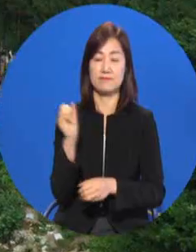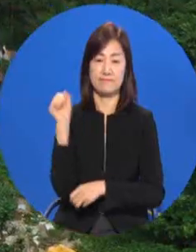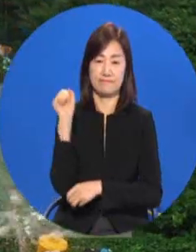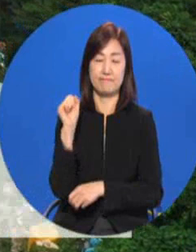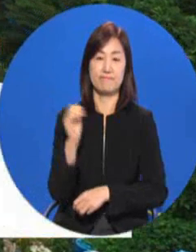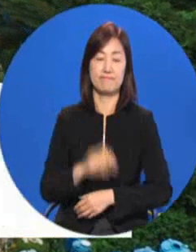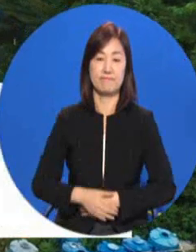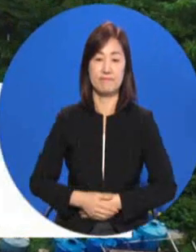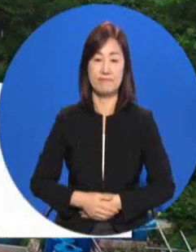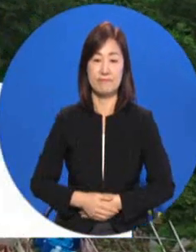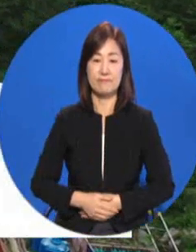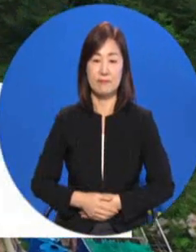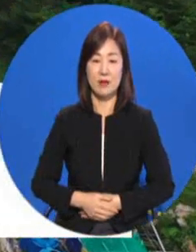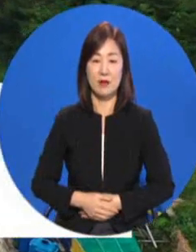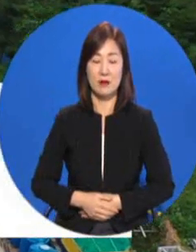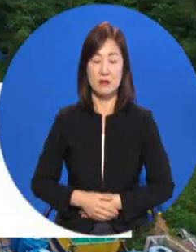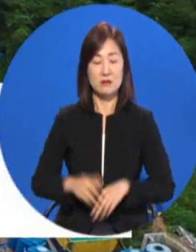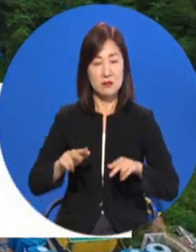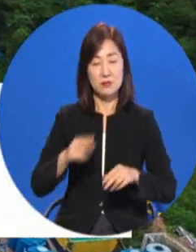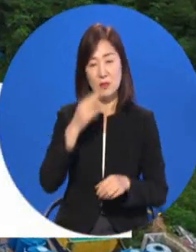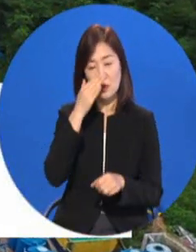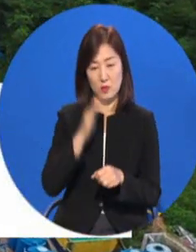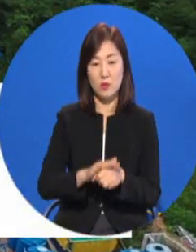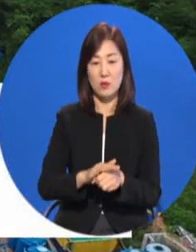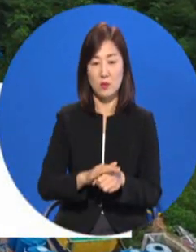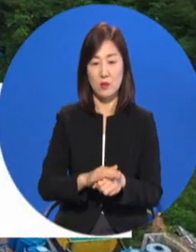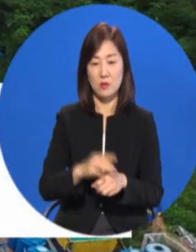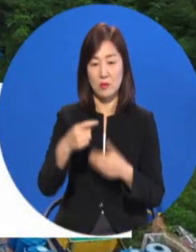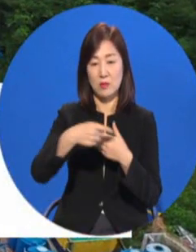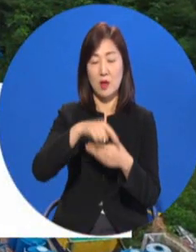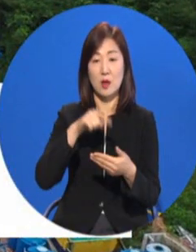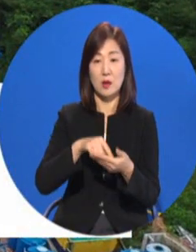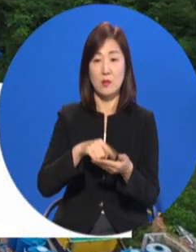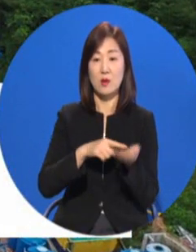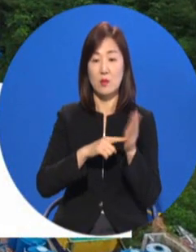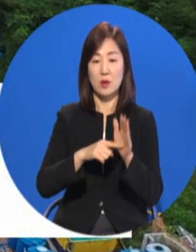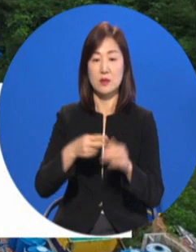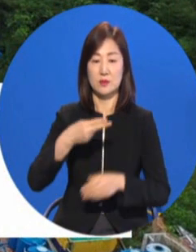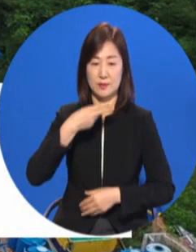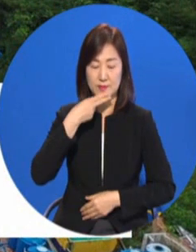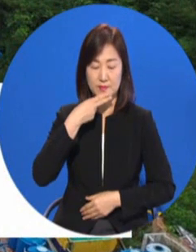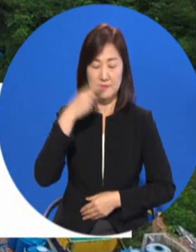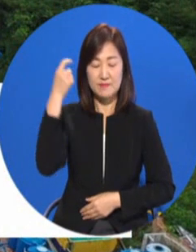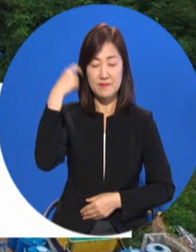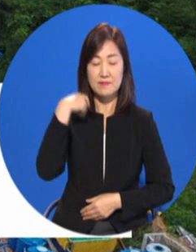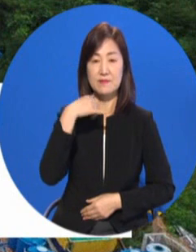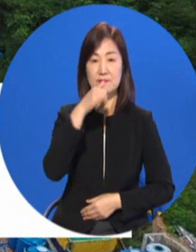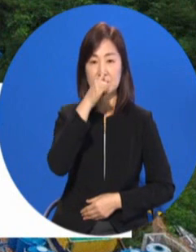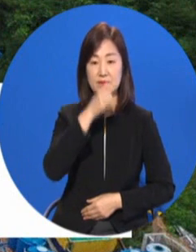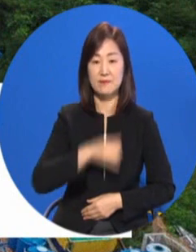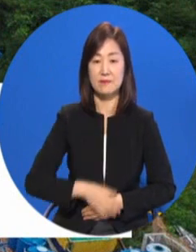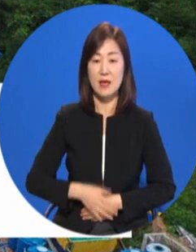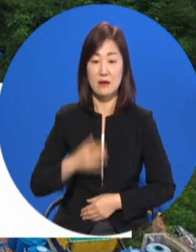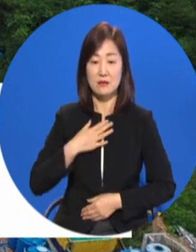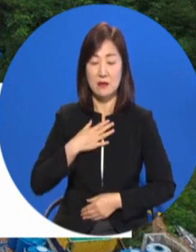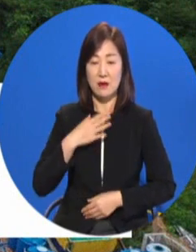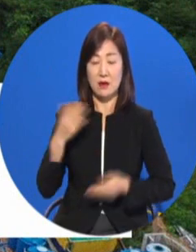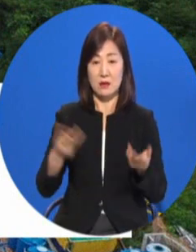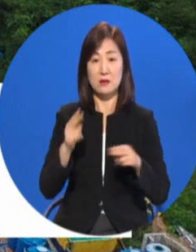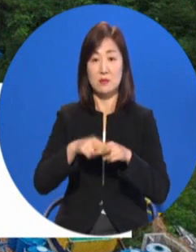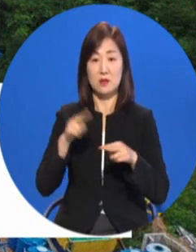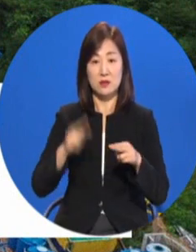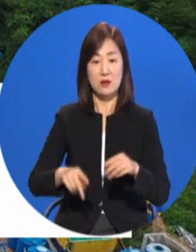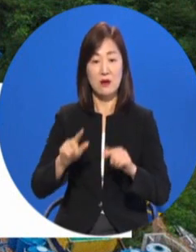거야 아 해 뭐 해 놓은거 모토가 있습니다 제가 삽화